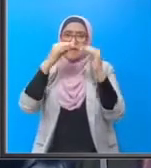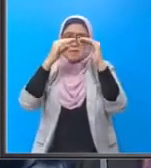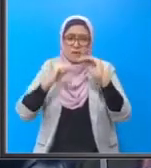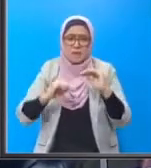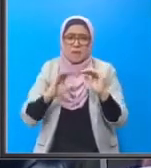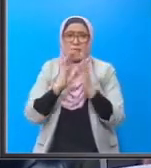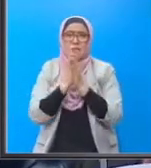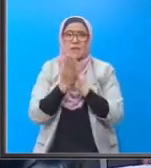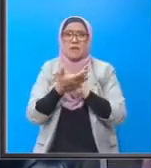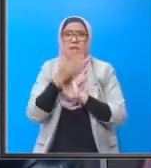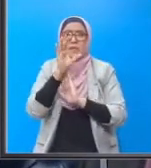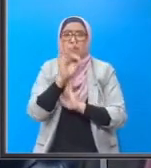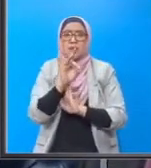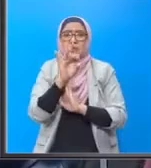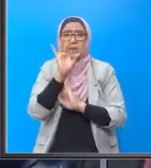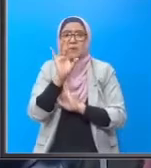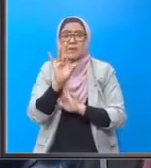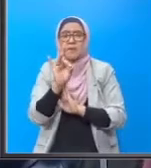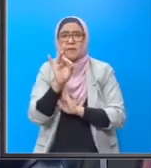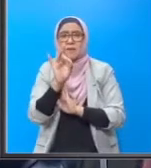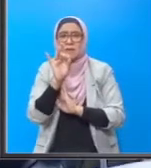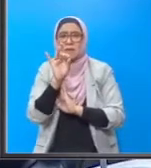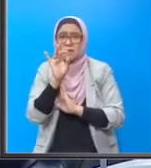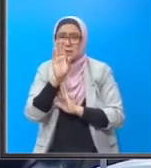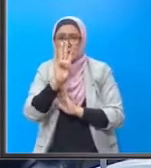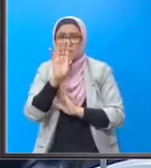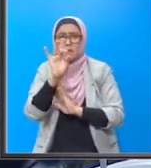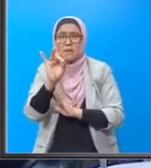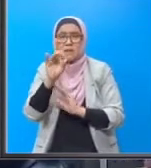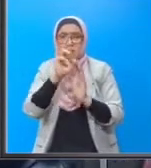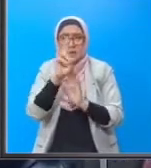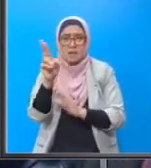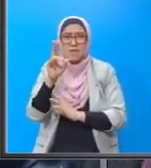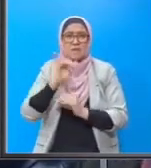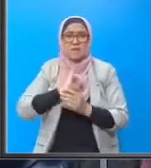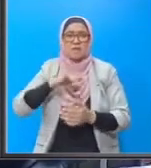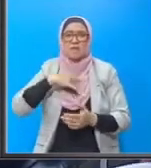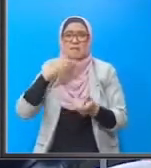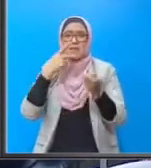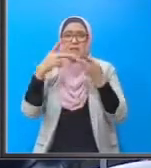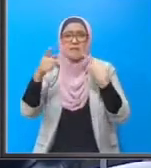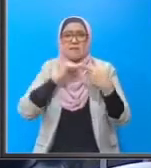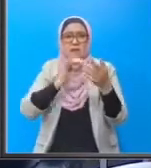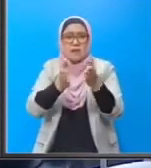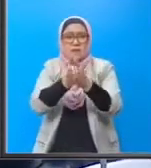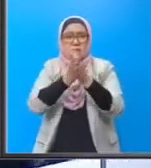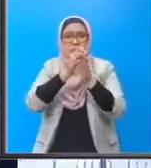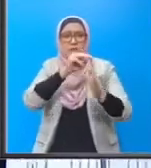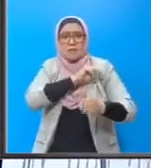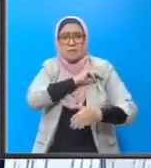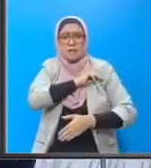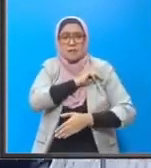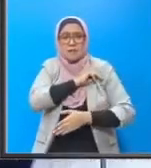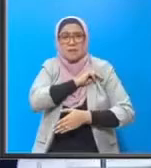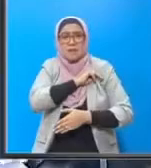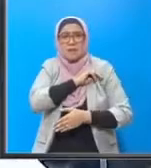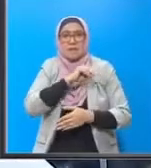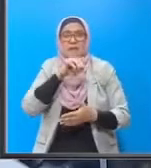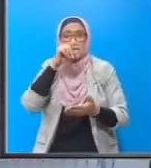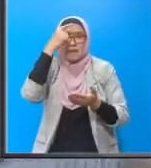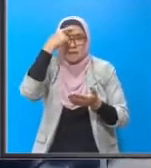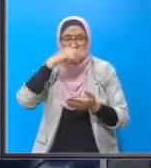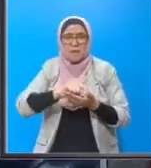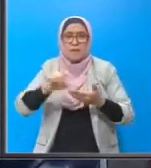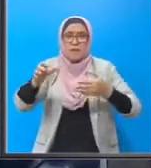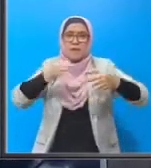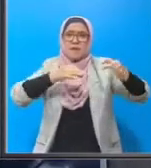ribu ini adalah suatu yang tidak berpatutan dan saya itu kepada Menteri berkenaan supplier memberi